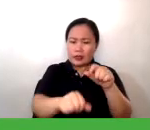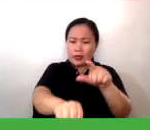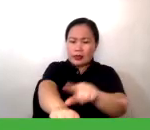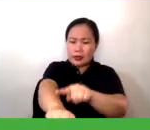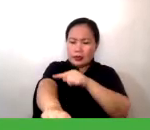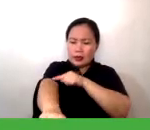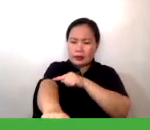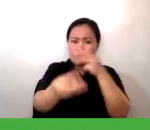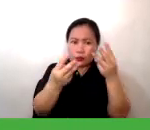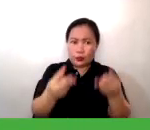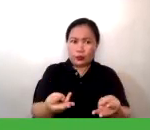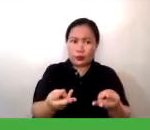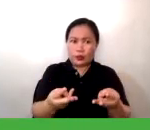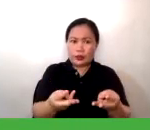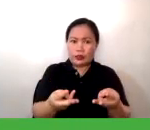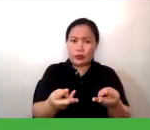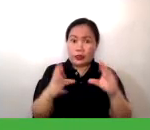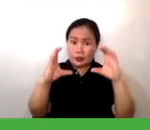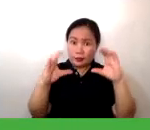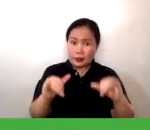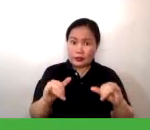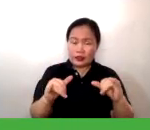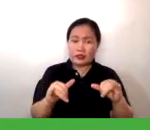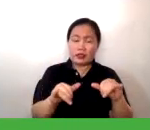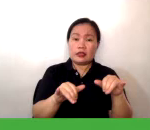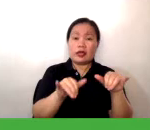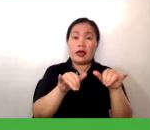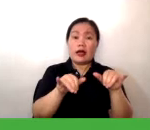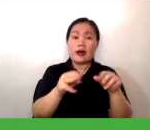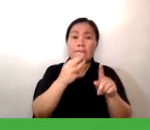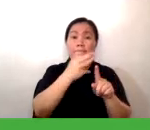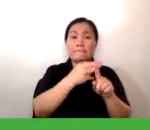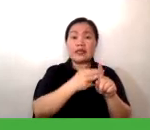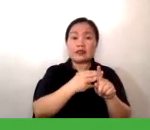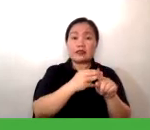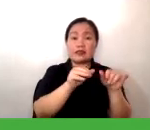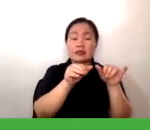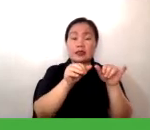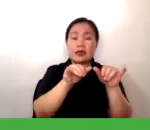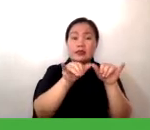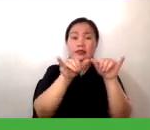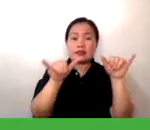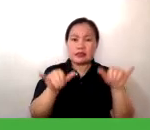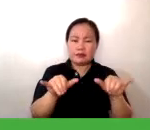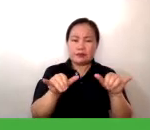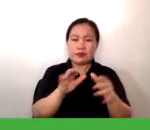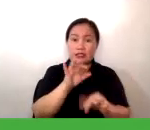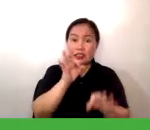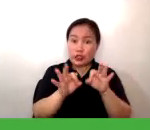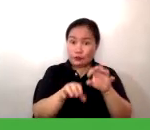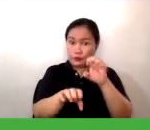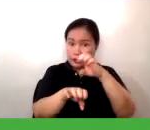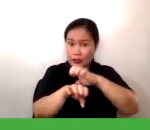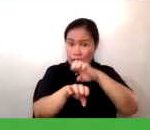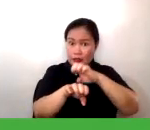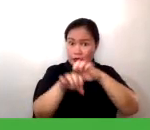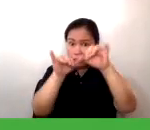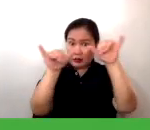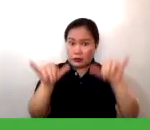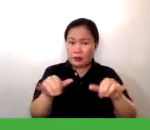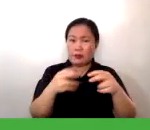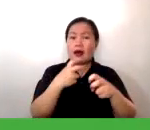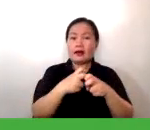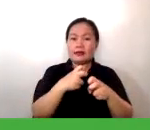ang length, weight, and capacity kapag metric system. Pero kapag English, medyo mahirap siya, no? Pero itatry